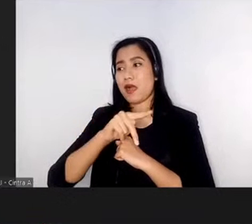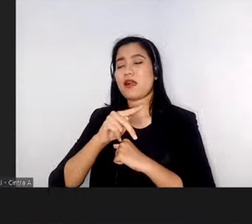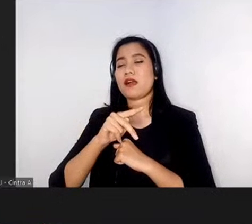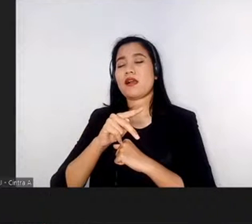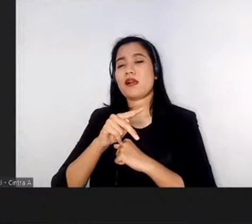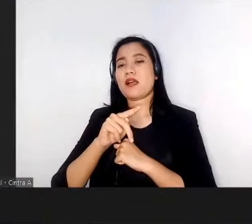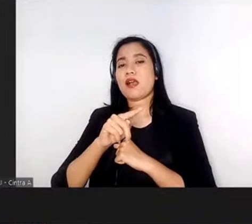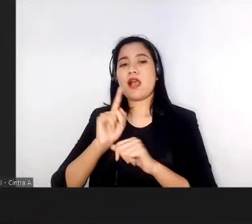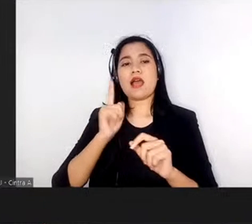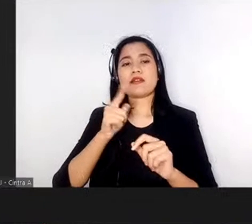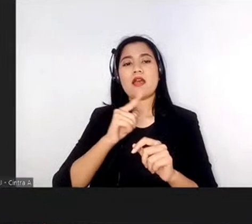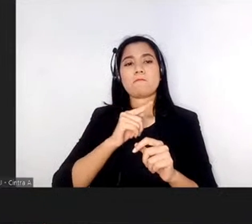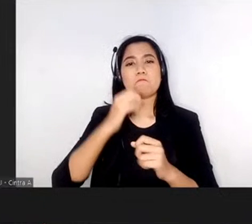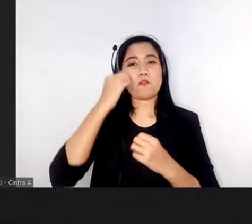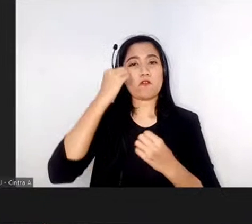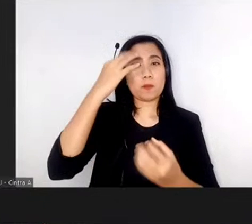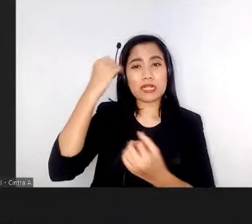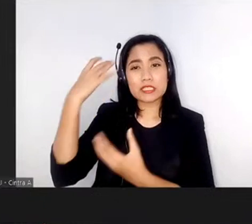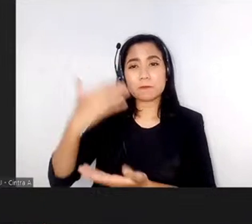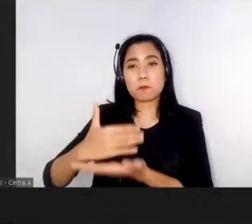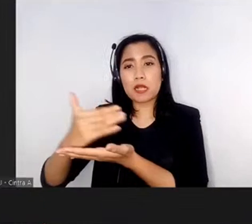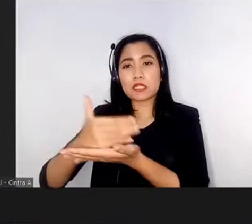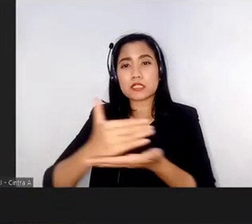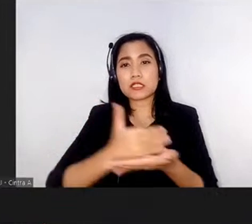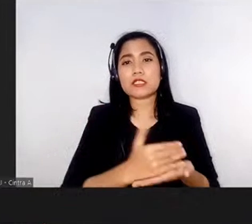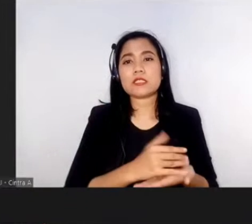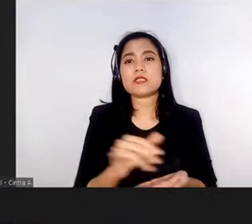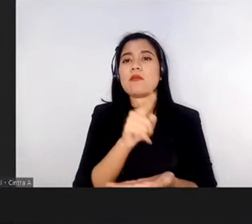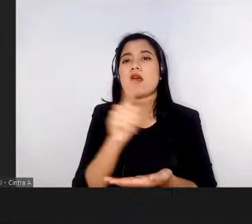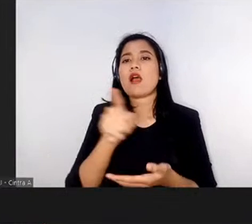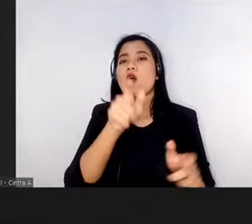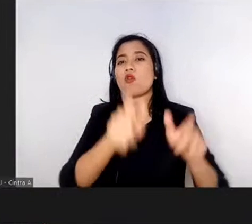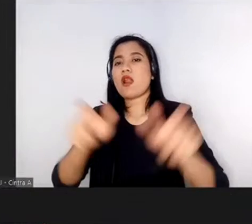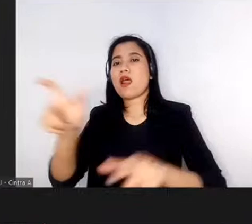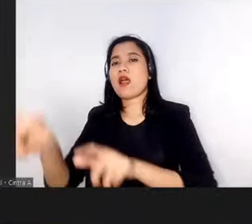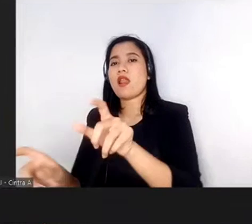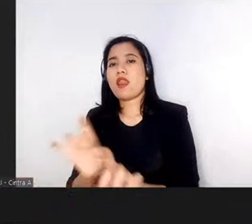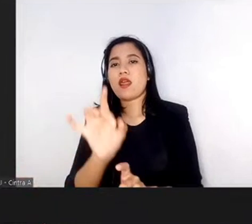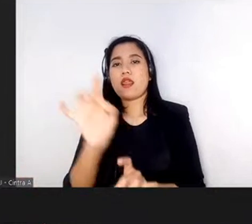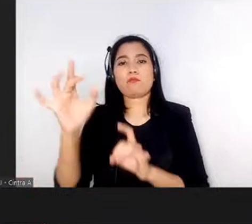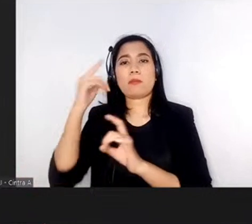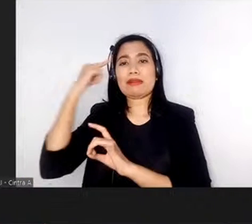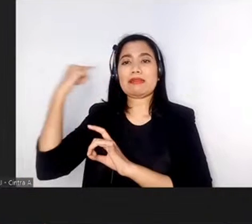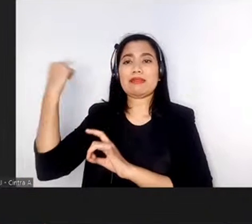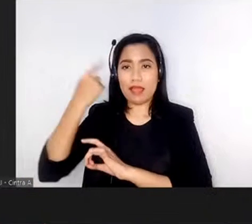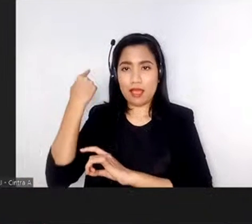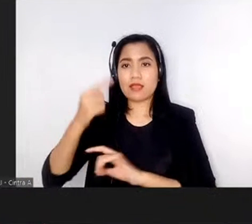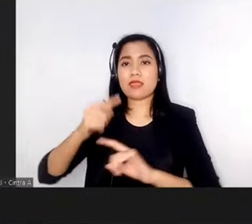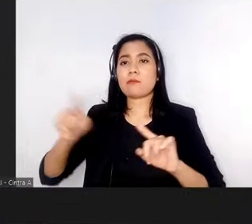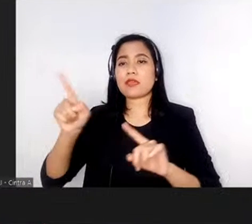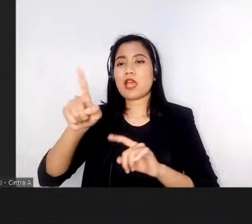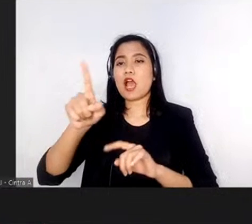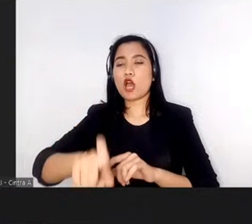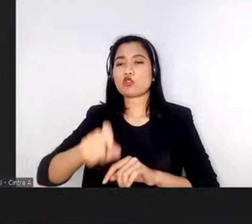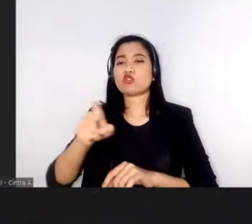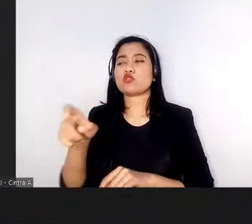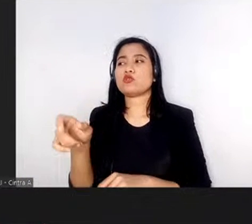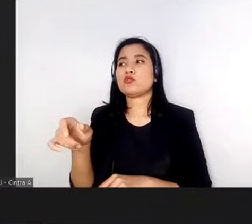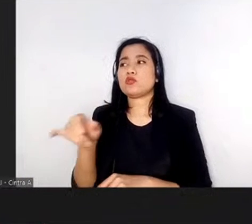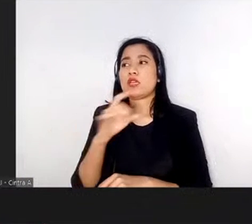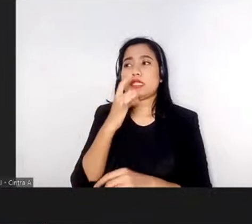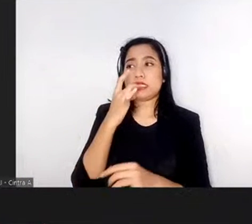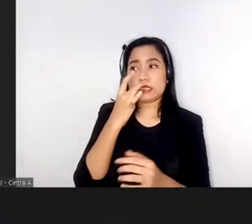berbagi informasi dengan para pemangku kepentingan tapi ini juga harus sejalan dengan eh atau mendapatkan izin dari